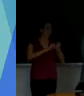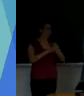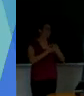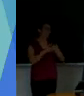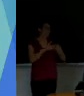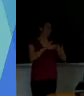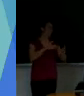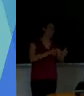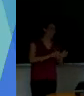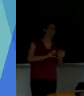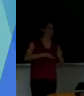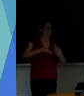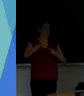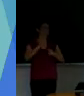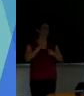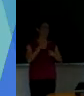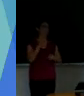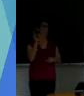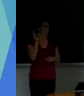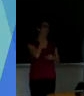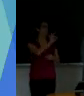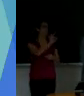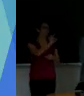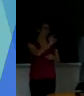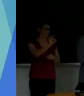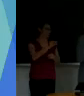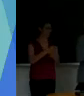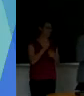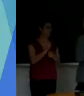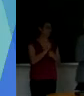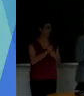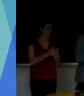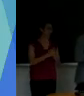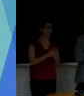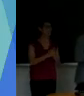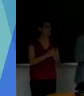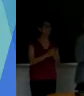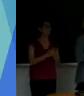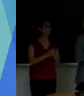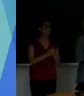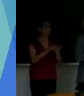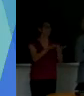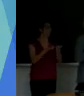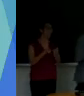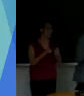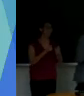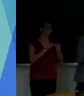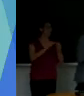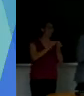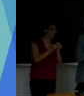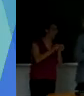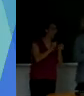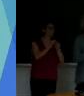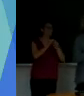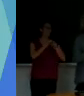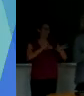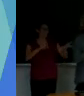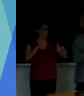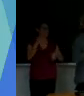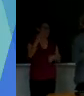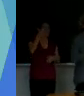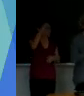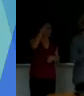hanno come obiettivo, come scopo, quello di acquisire, manipolare, trasmettere,